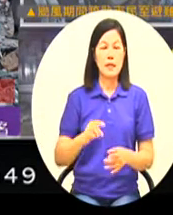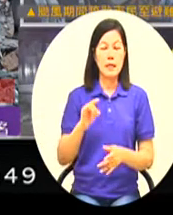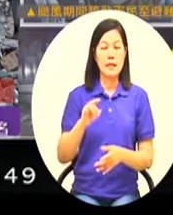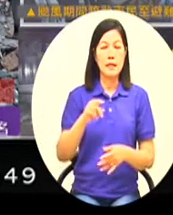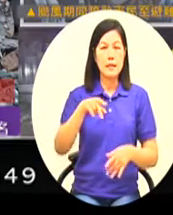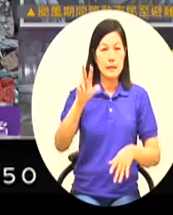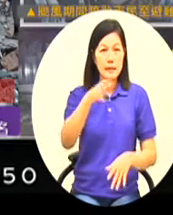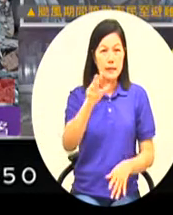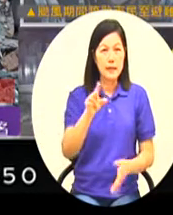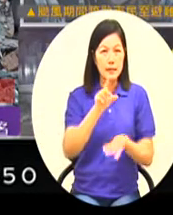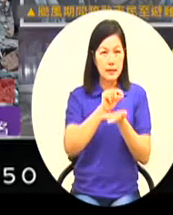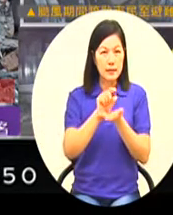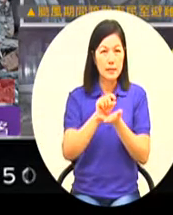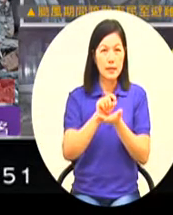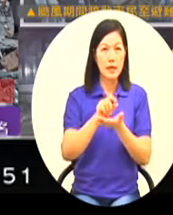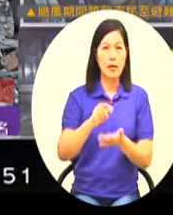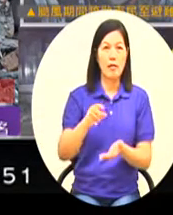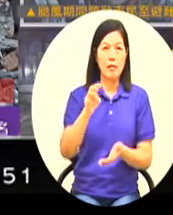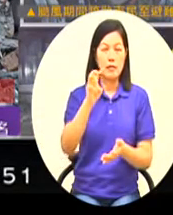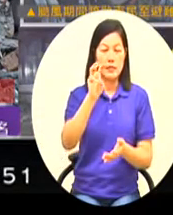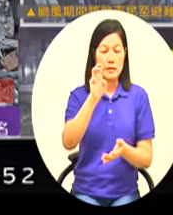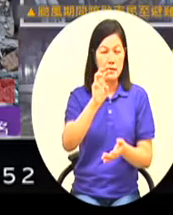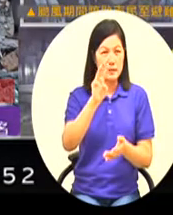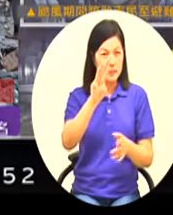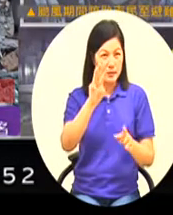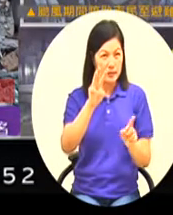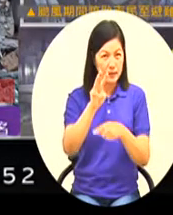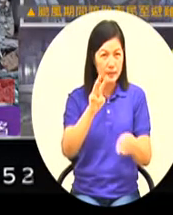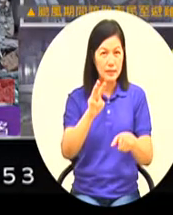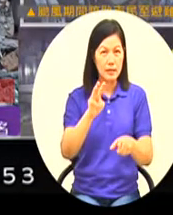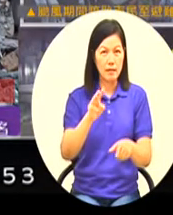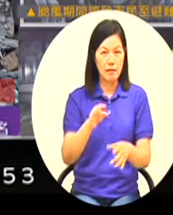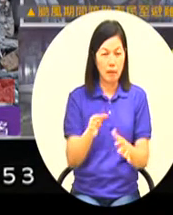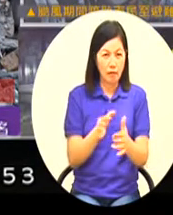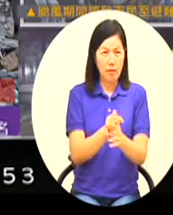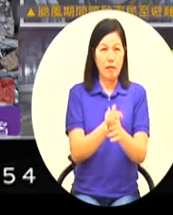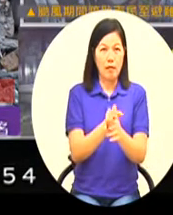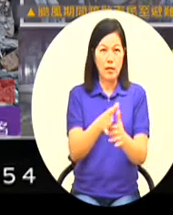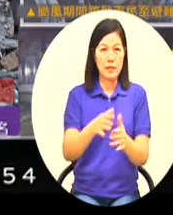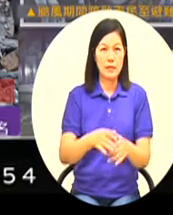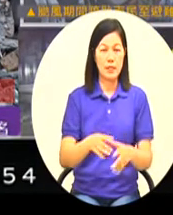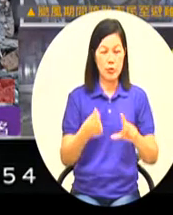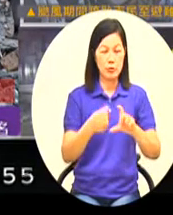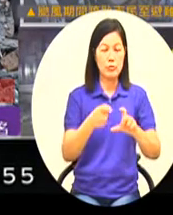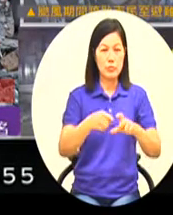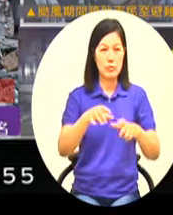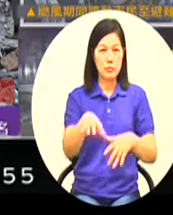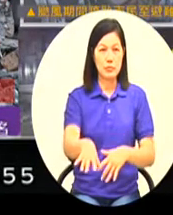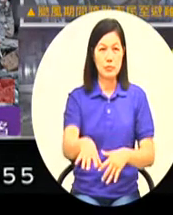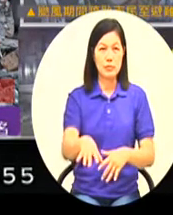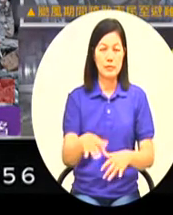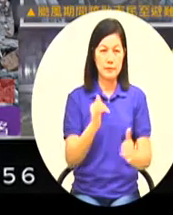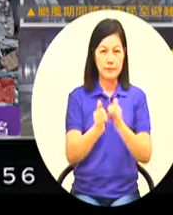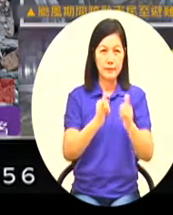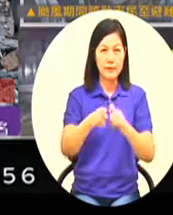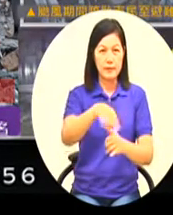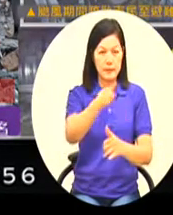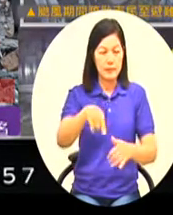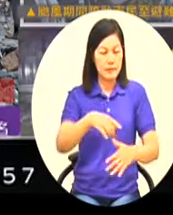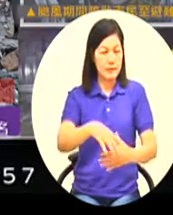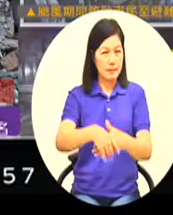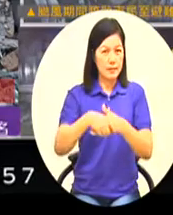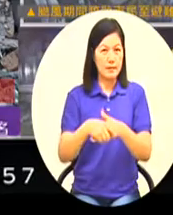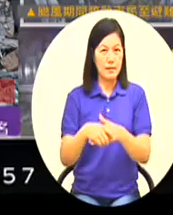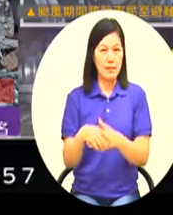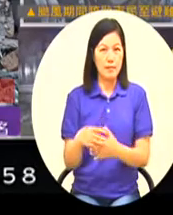落民宅3人受困，在本局区公所、军方及民间重机具救援下，协力